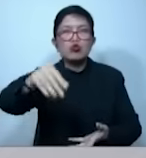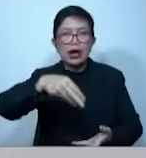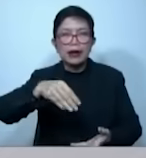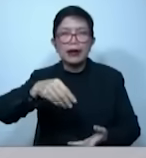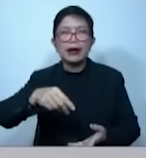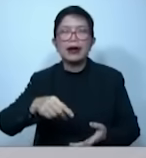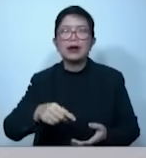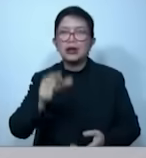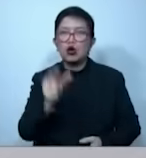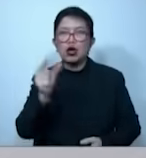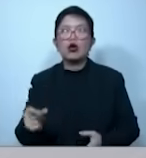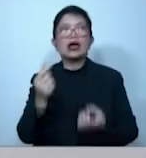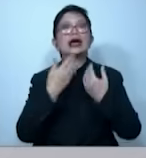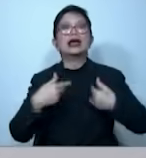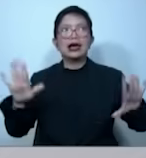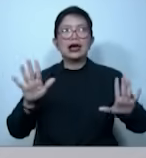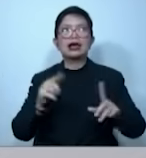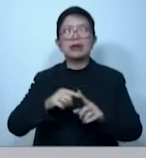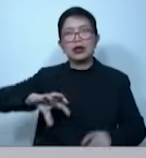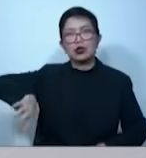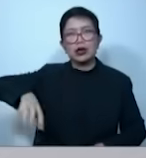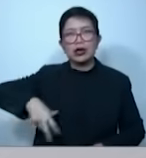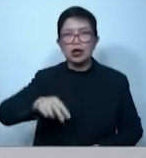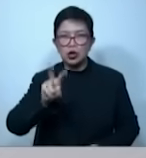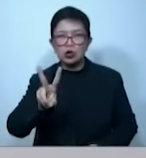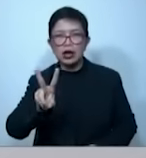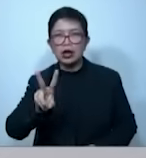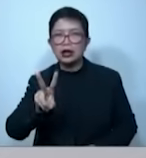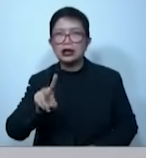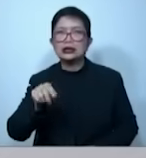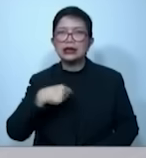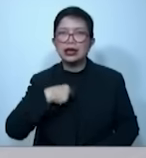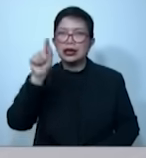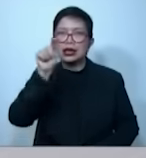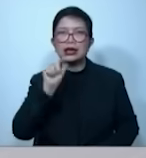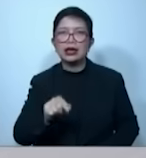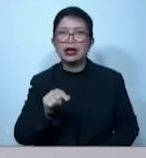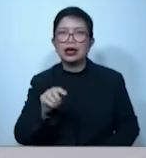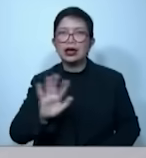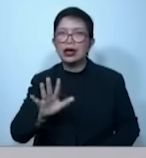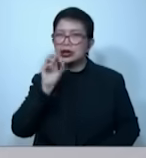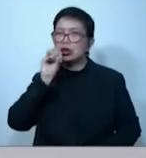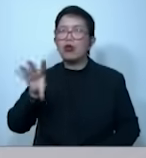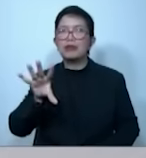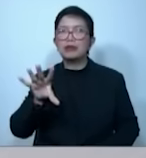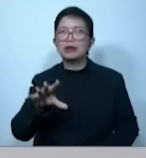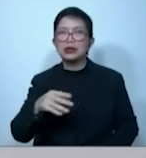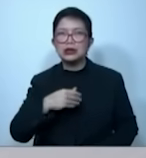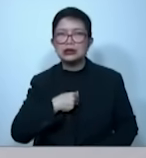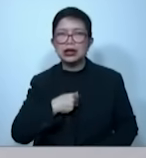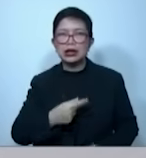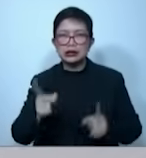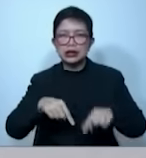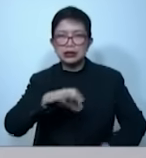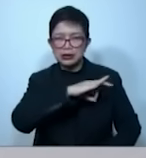ini sama-sama tidak dijawab Maka kalau kemudian saya boleh meminta Kalau saya jadi Presiden Pak saya akan